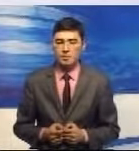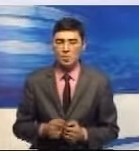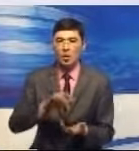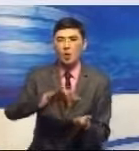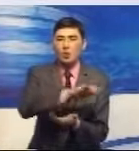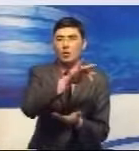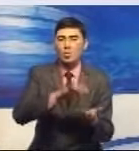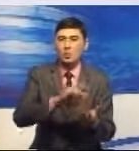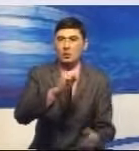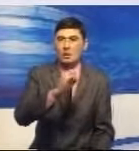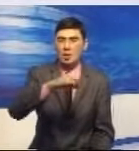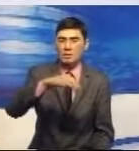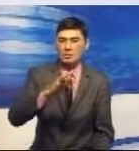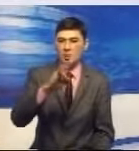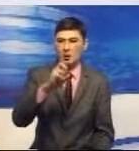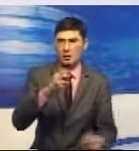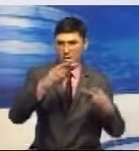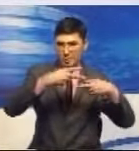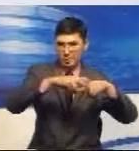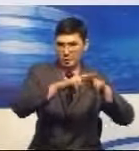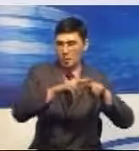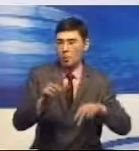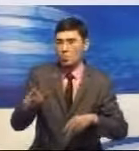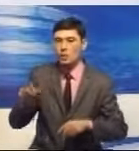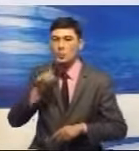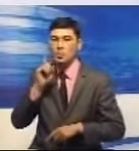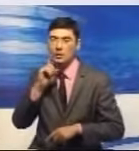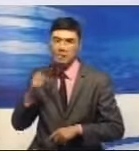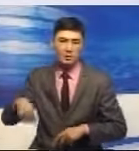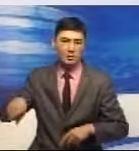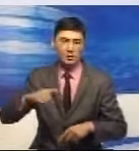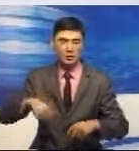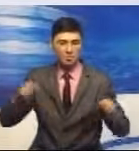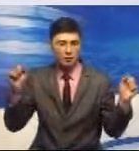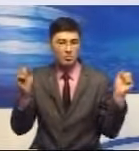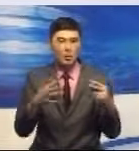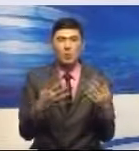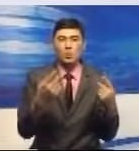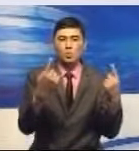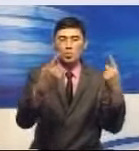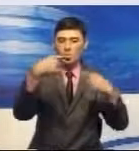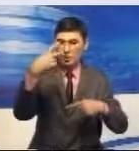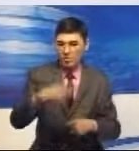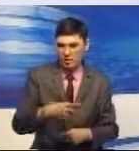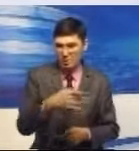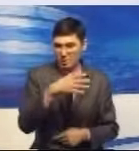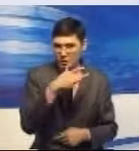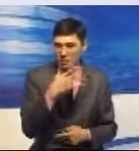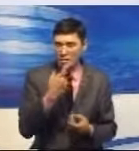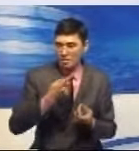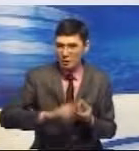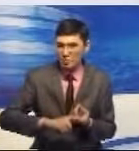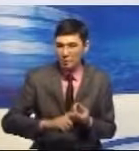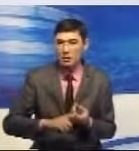Астананың 20 жылдығын семейлік жастар кеңінен атап өтуде. Бейбітшілік стелласы жанында олар бірлік пен бейбіт күннің нышаны